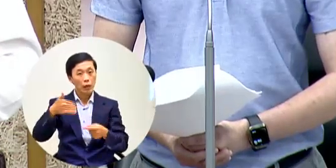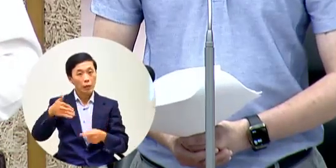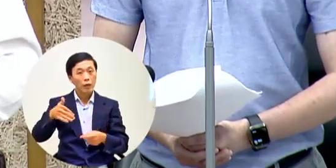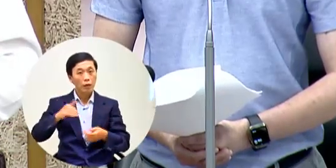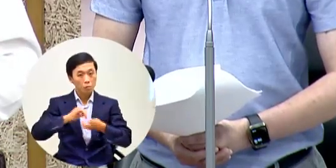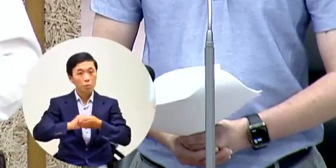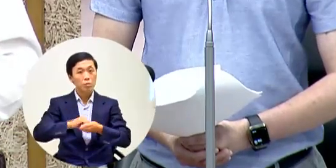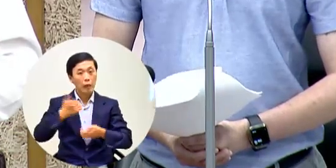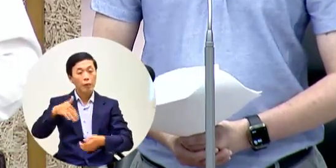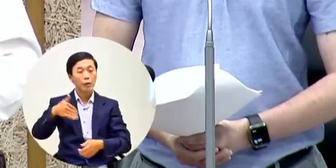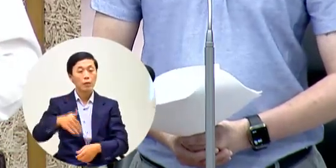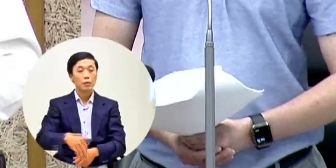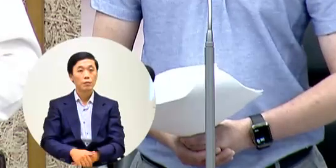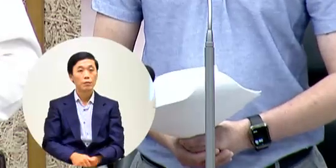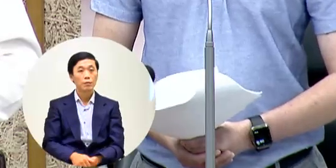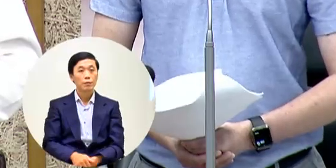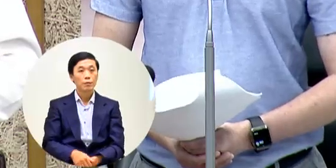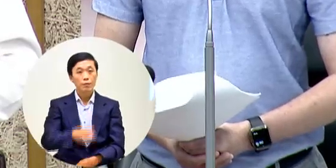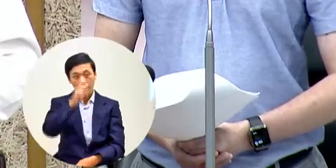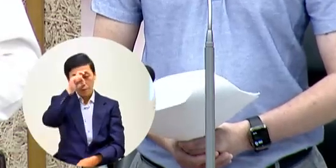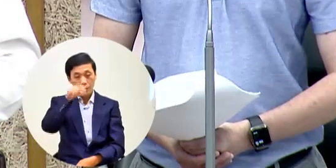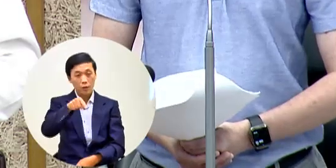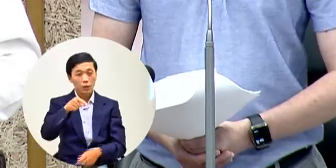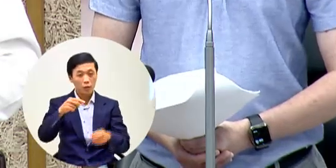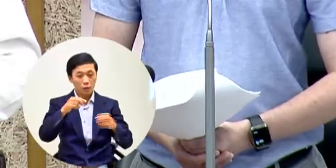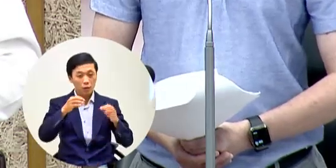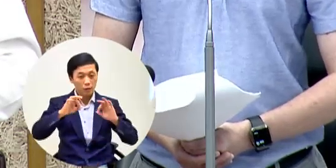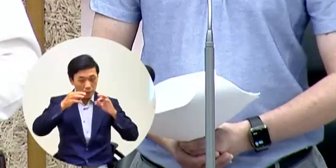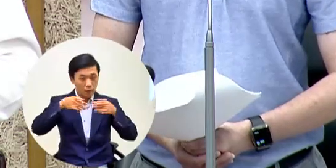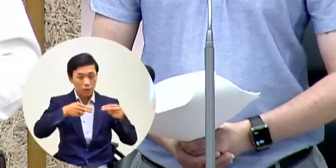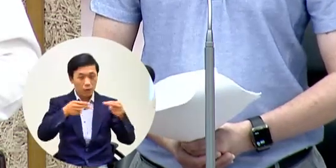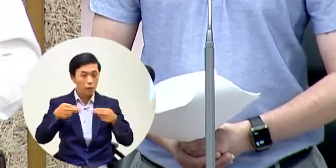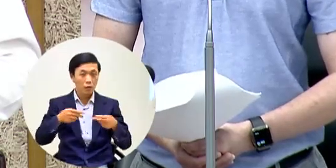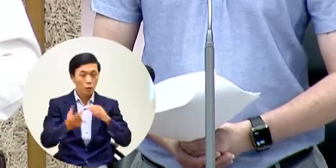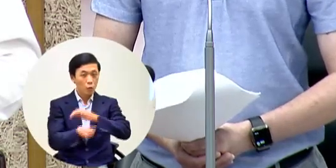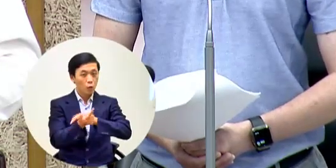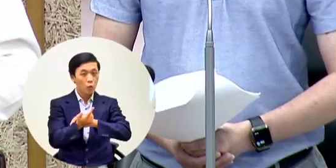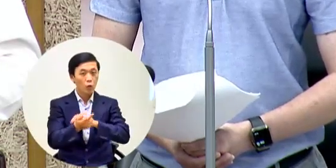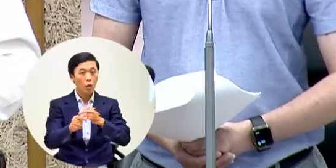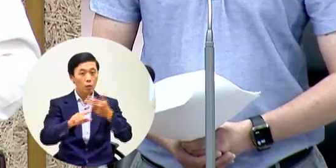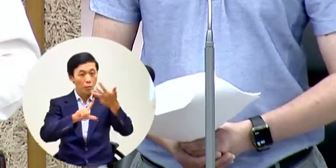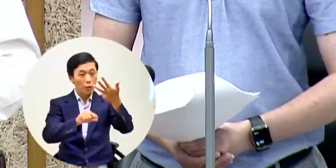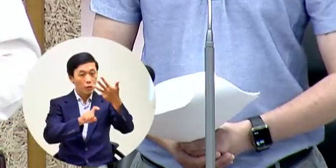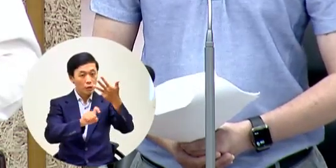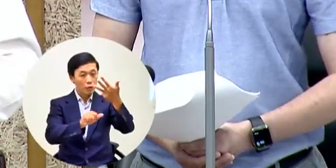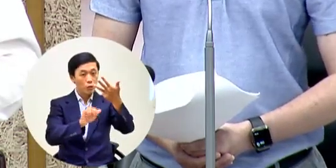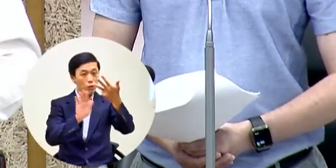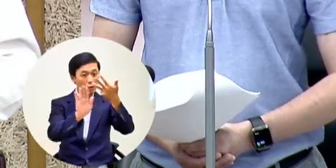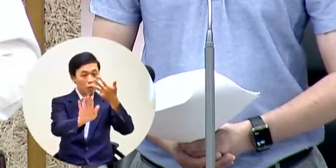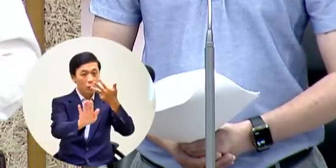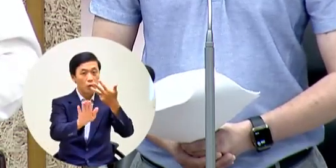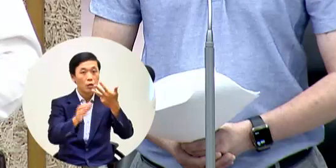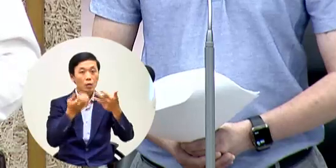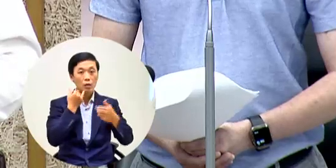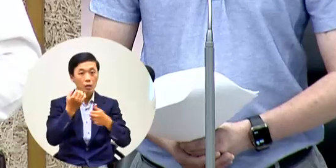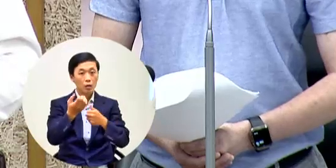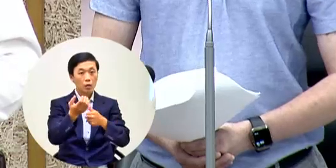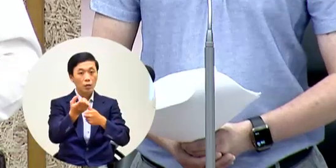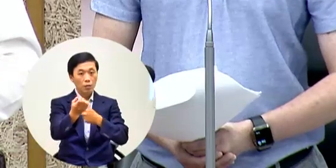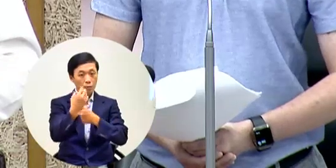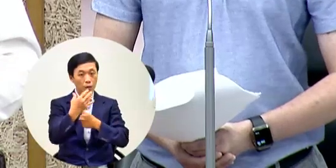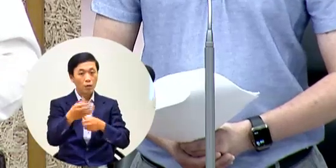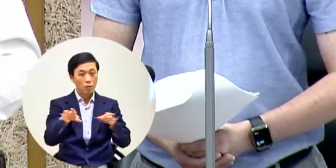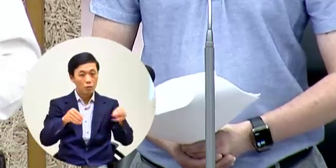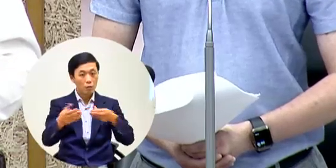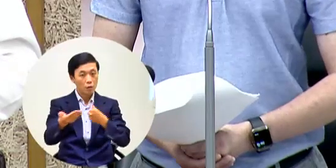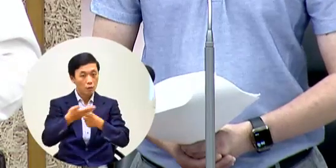的方案。 那希望这个赶快检讨，赶快，如果到8月15日之后，可以赶快给本席资料。 好的。 啊，我